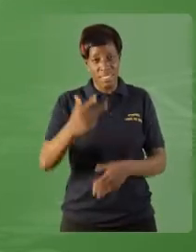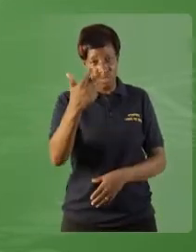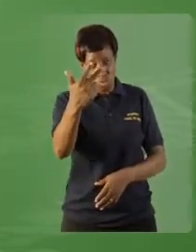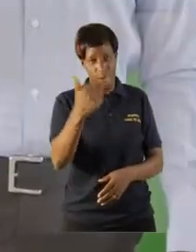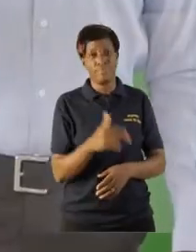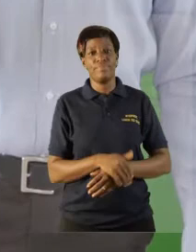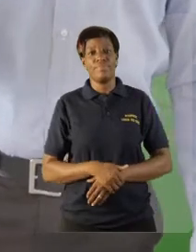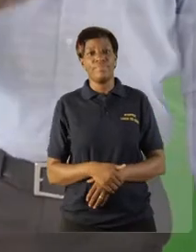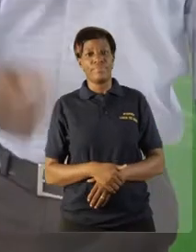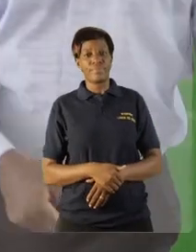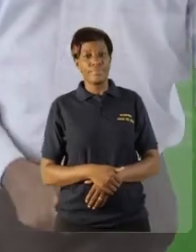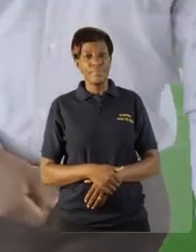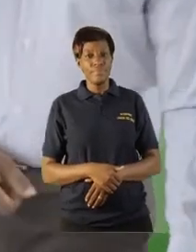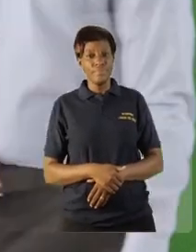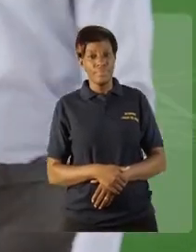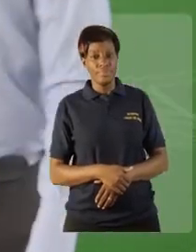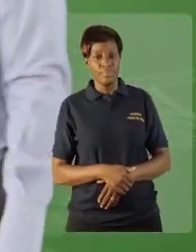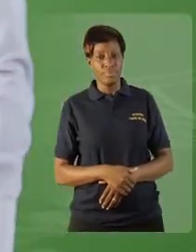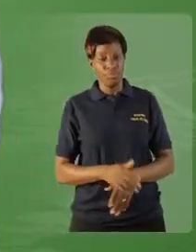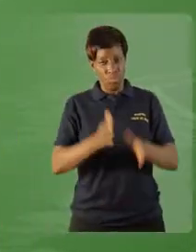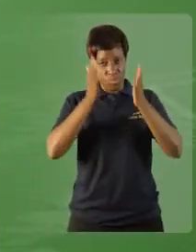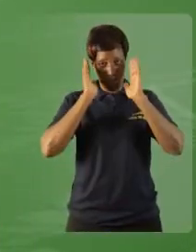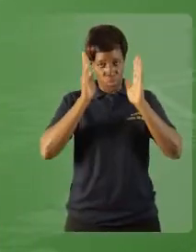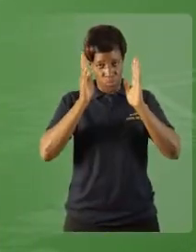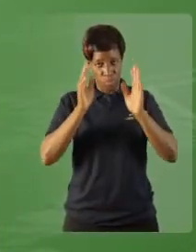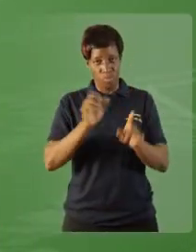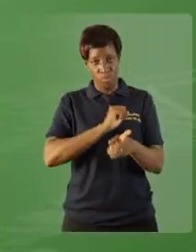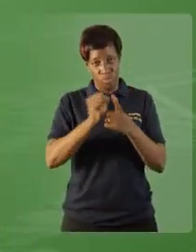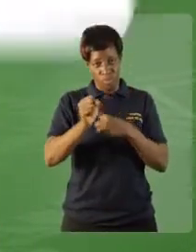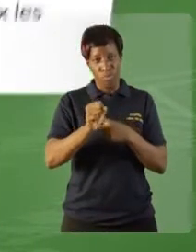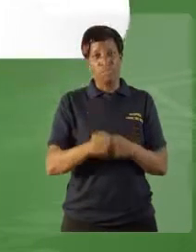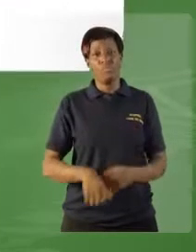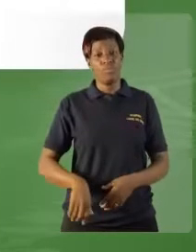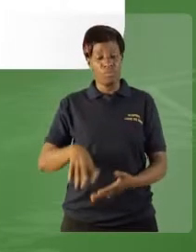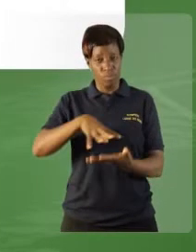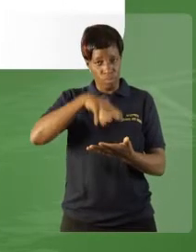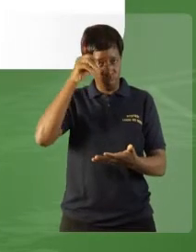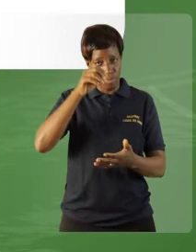3. Rappelons notre situation d'apprentissage.